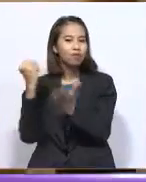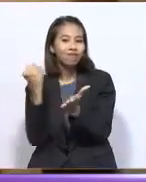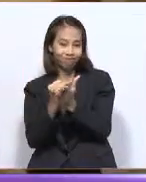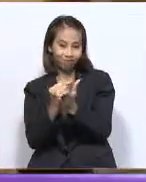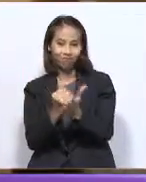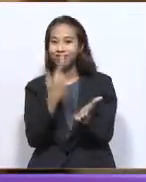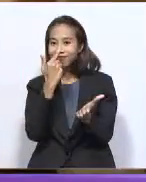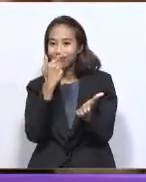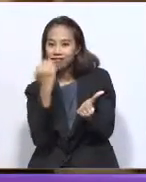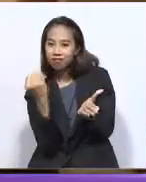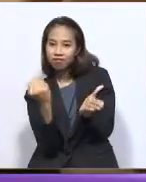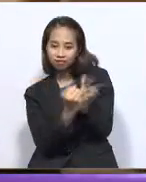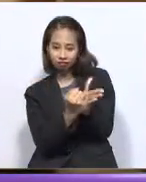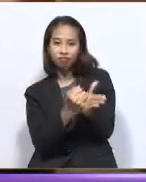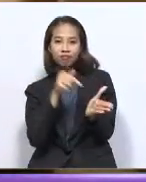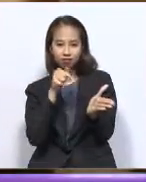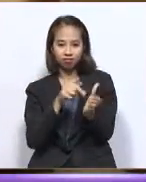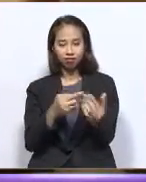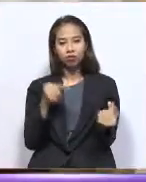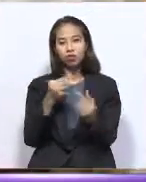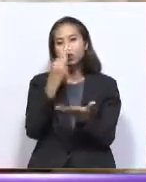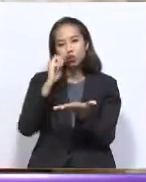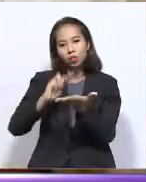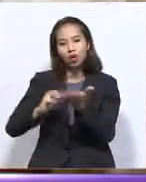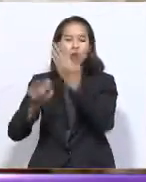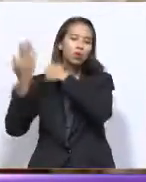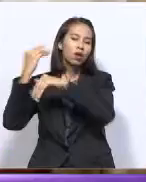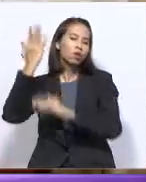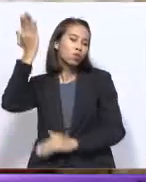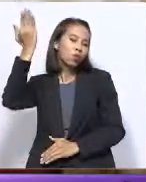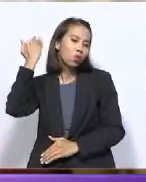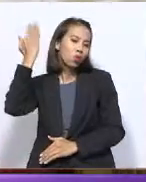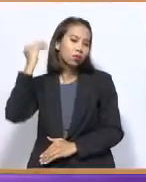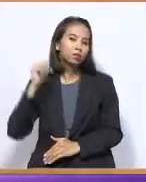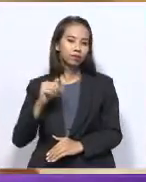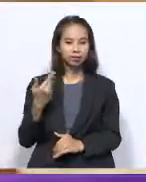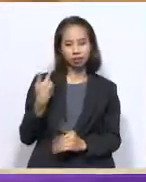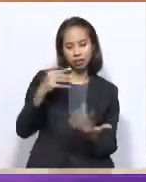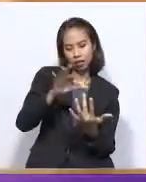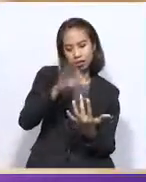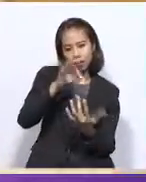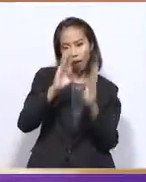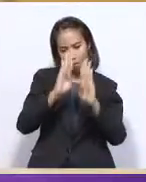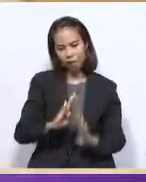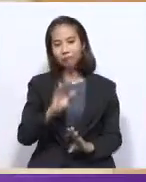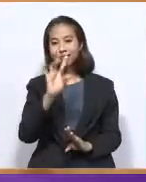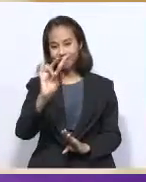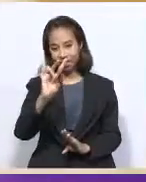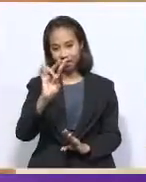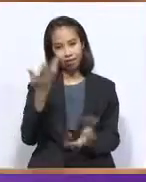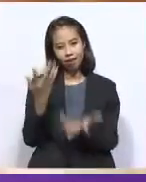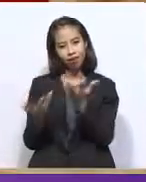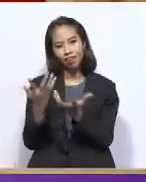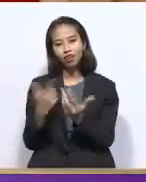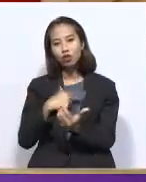ผนึกหลังจดหมายตามแบบที่ทำการไปรษณีย์ยุคแรกนะครับโดยจะมีให้เลือกทั้งหมด7แบบให้ได้สะสมกัน